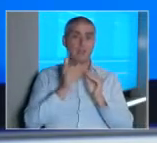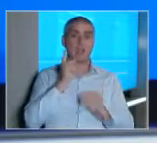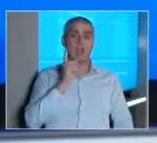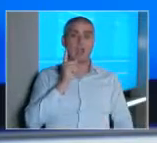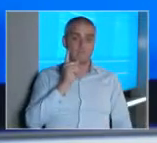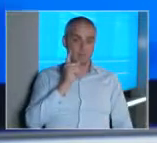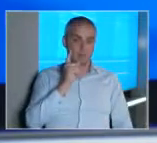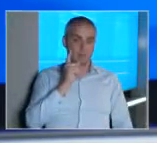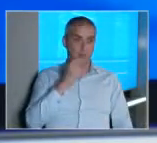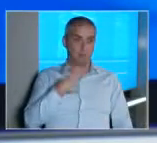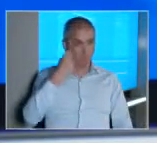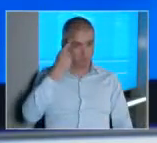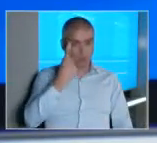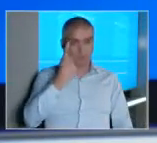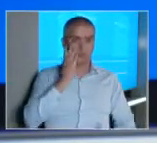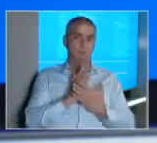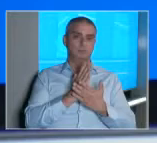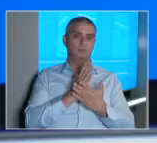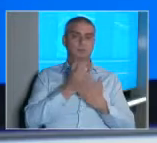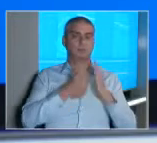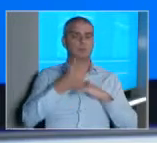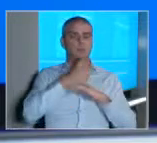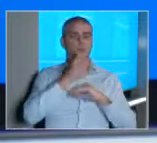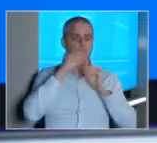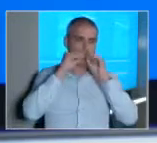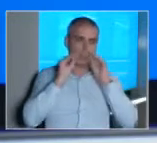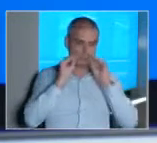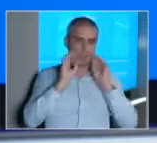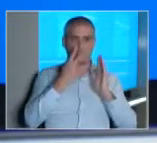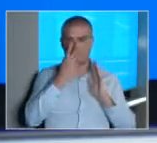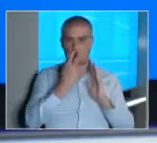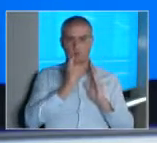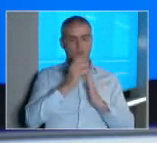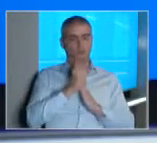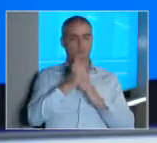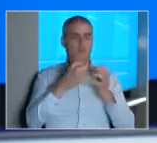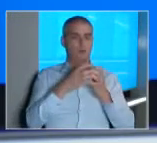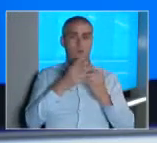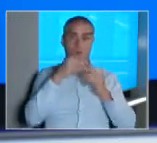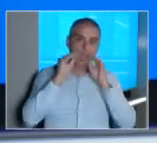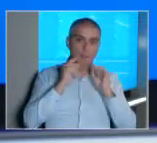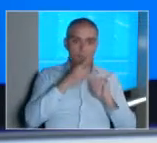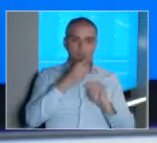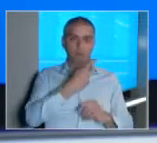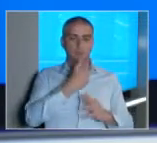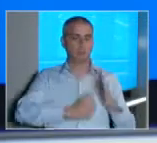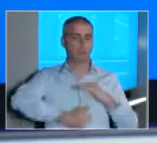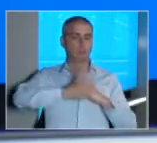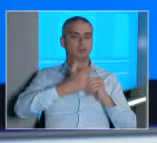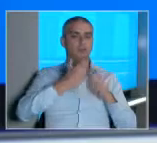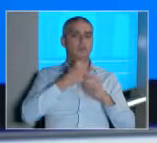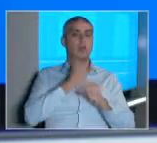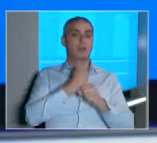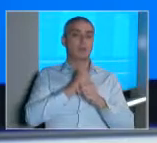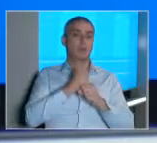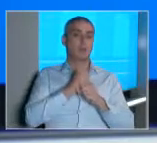אבל אני, דעתי שאחד משמעית בראשות אמיר פרץ, גם מבחינת מי שמוביל את הגוצה, אמיר פרץ עומד בראשות מפלגת העבודה.